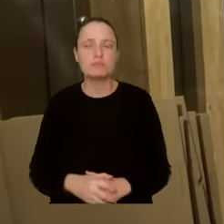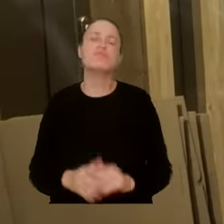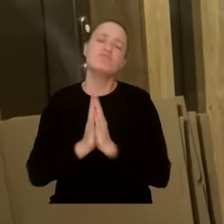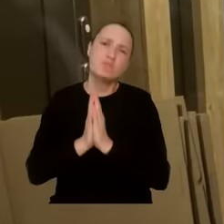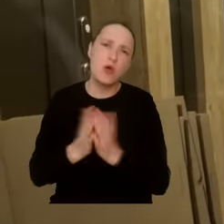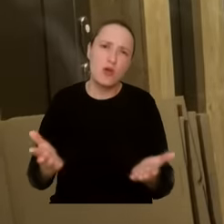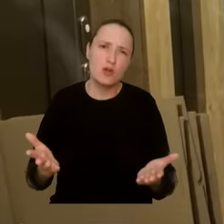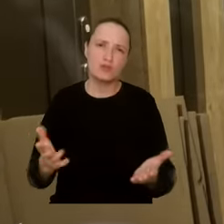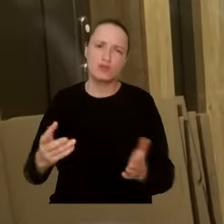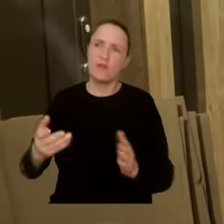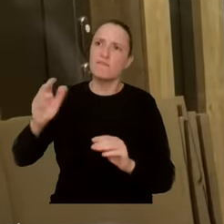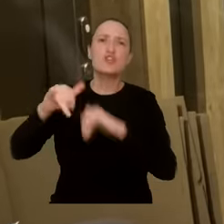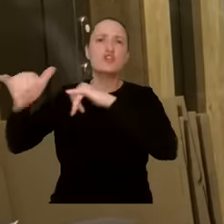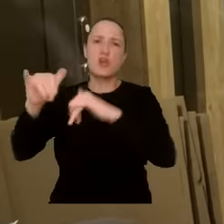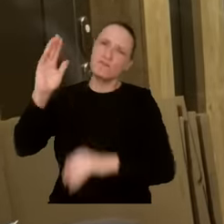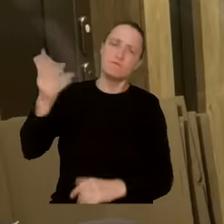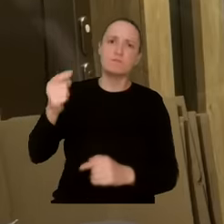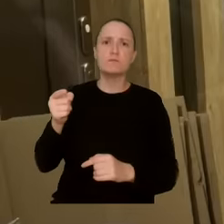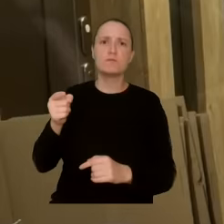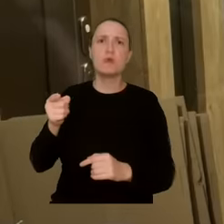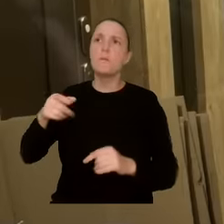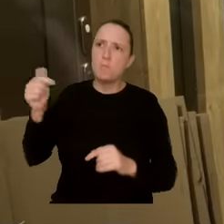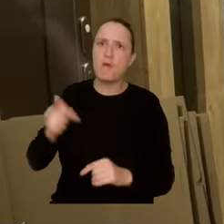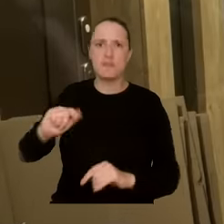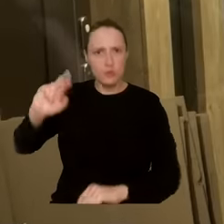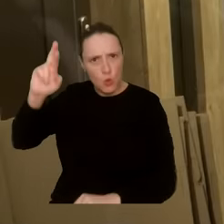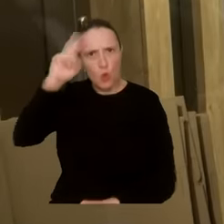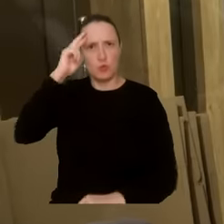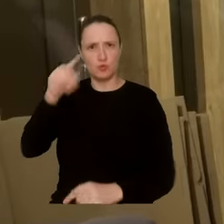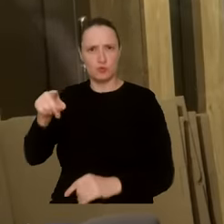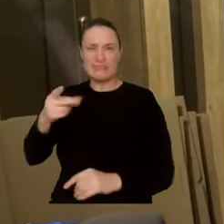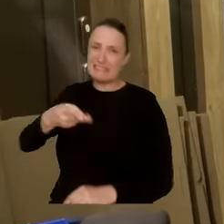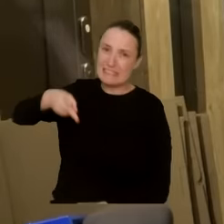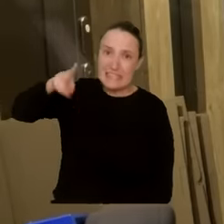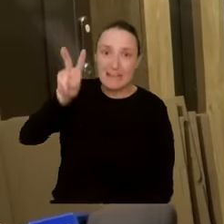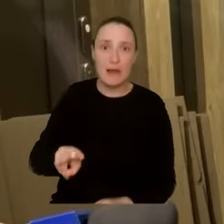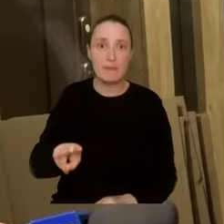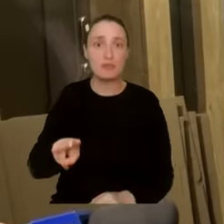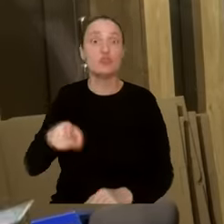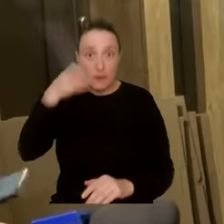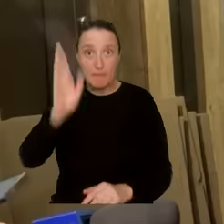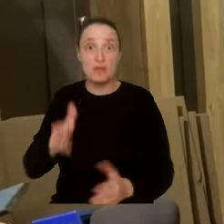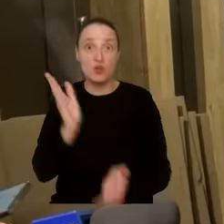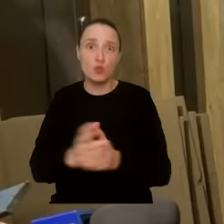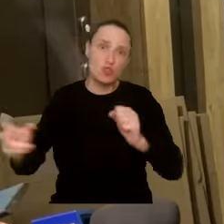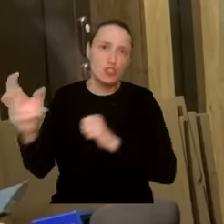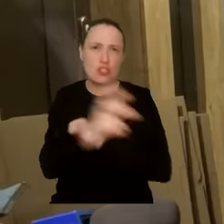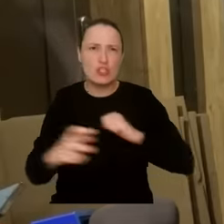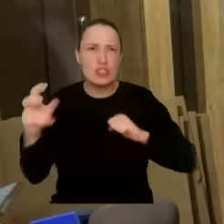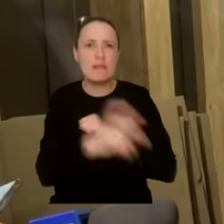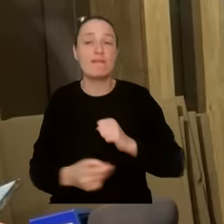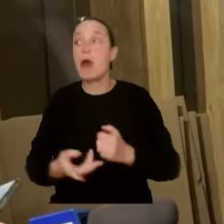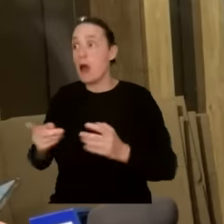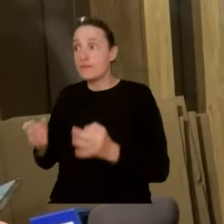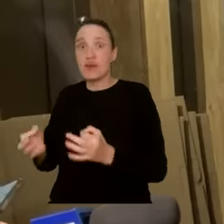i wzywam rządzących, żeby zdali sobie sprawę. Za 2 miesiące mamy żniwa, pełne magazyny